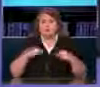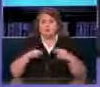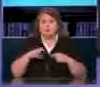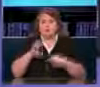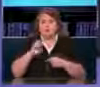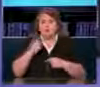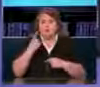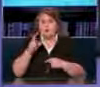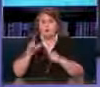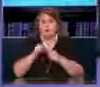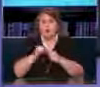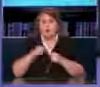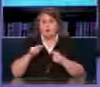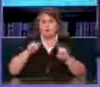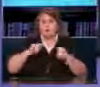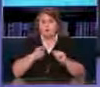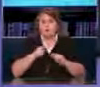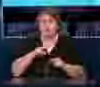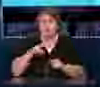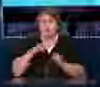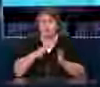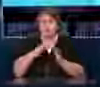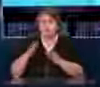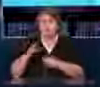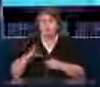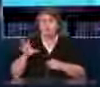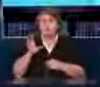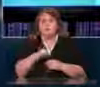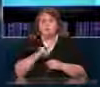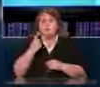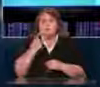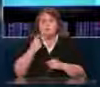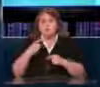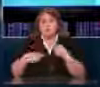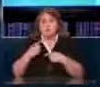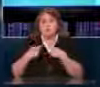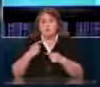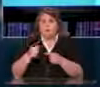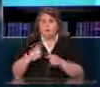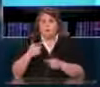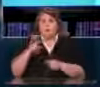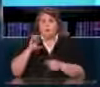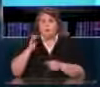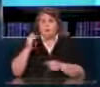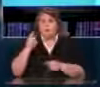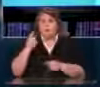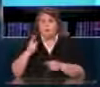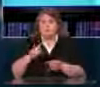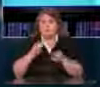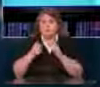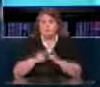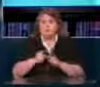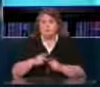по одной паре альтернативных признаков, все первое поколение гибридов F1